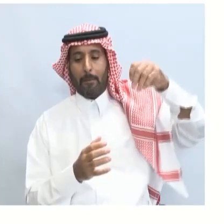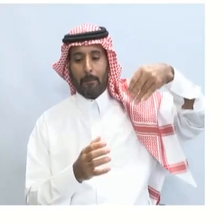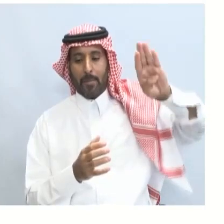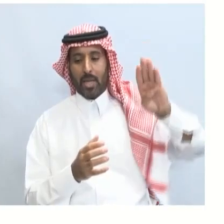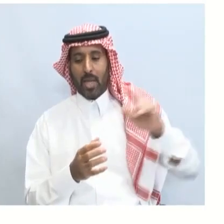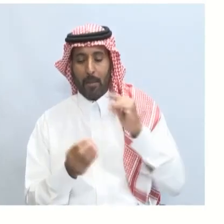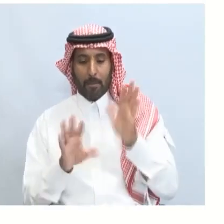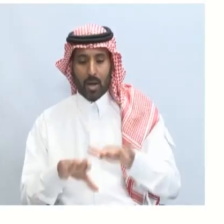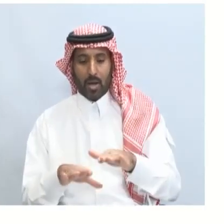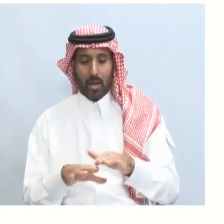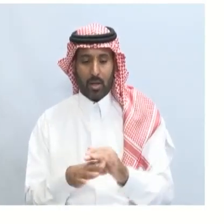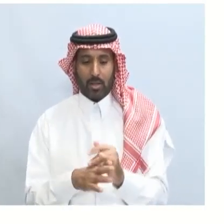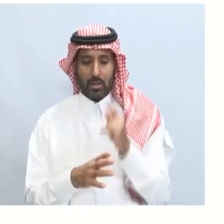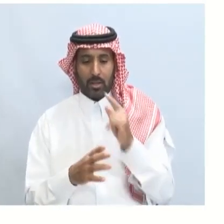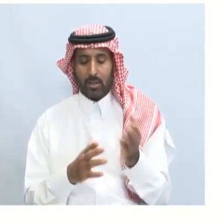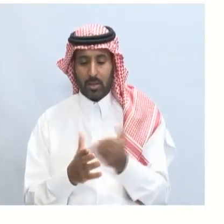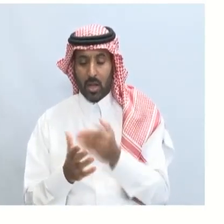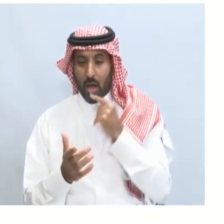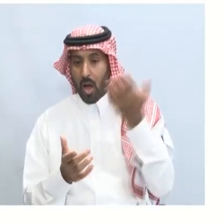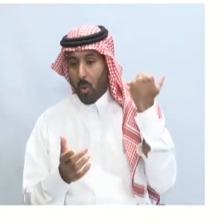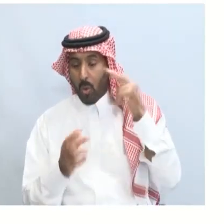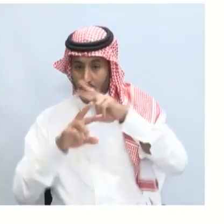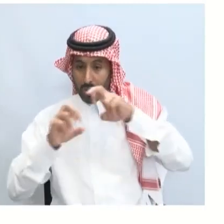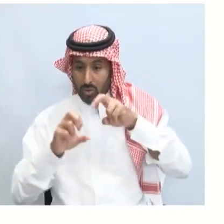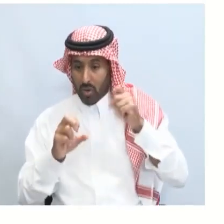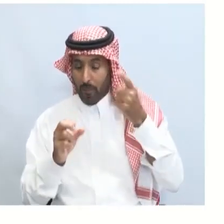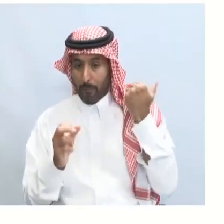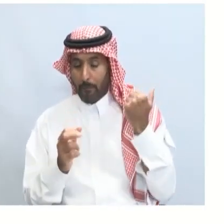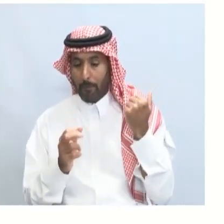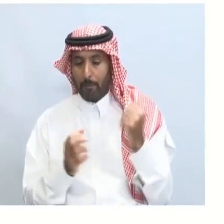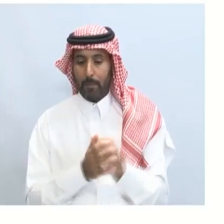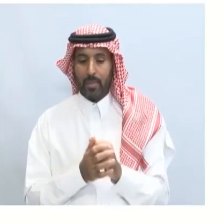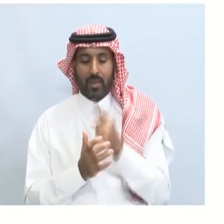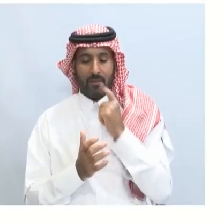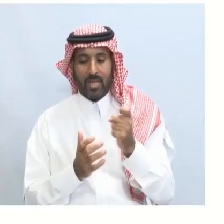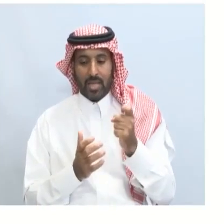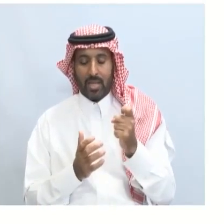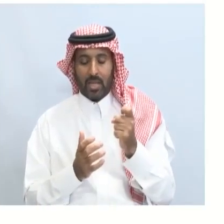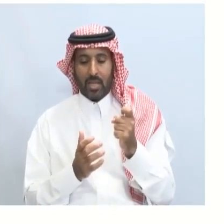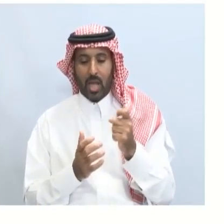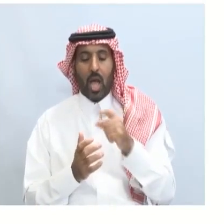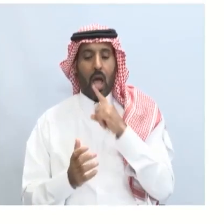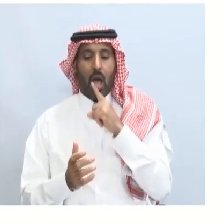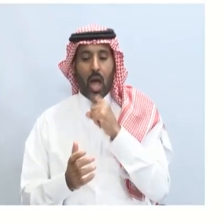هذا العصر التي تم اكتشافها لاول مره في عام